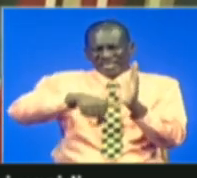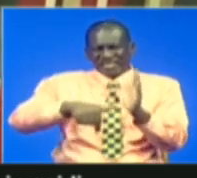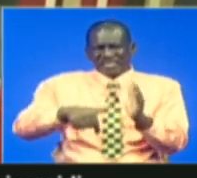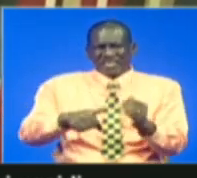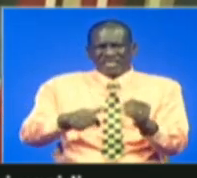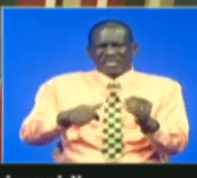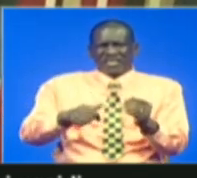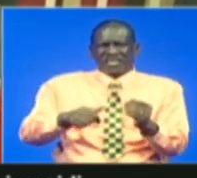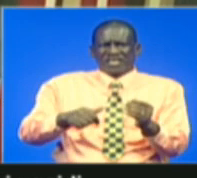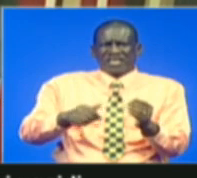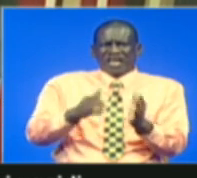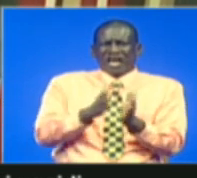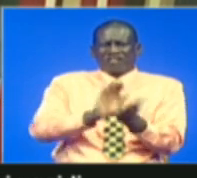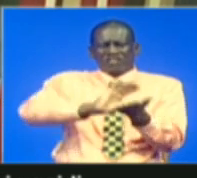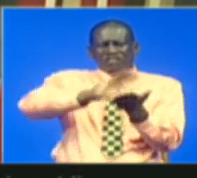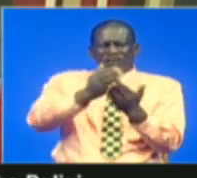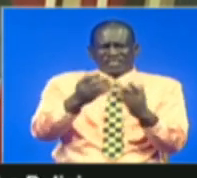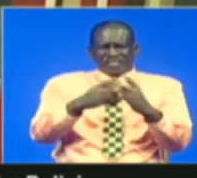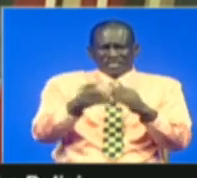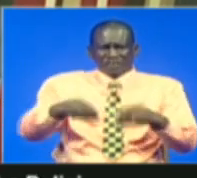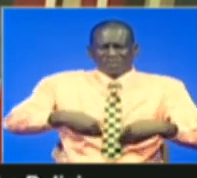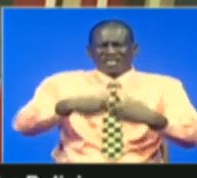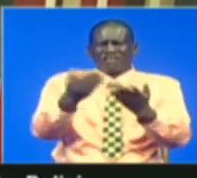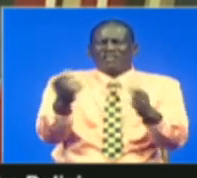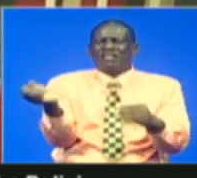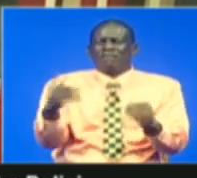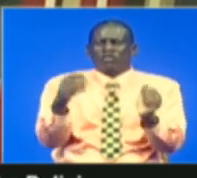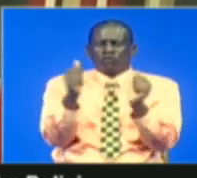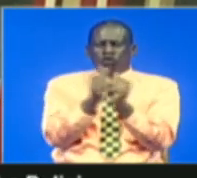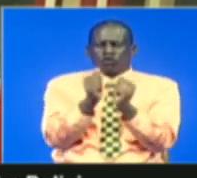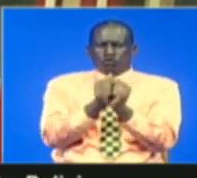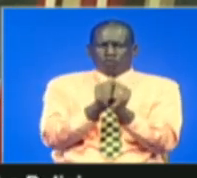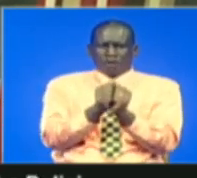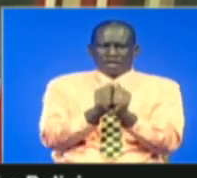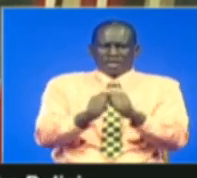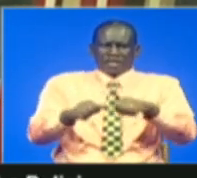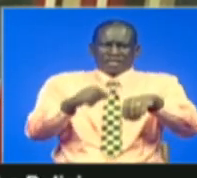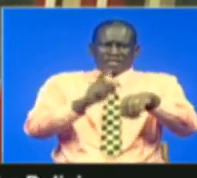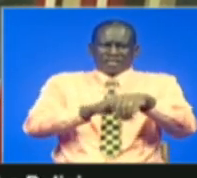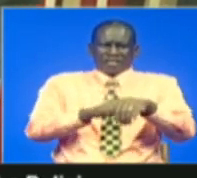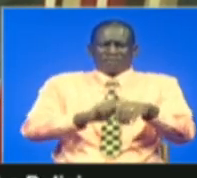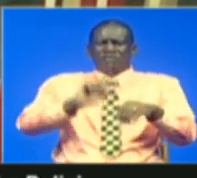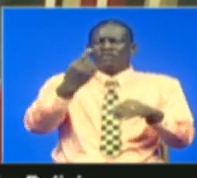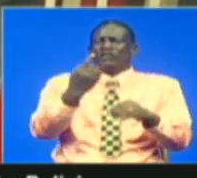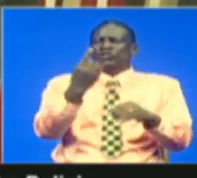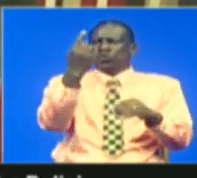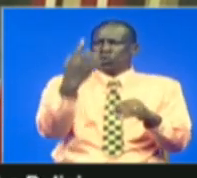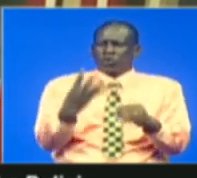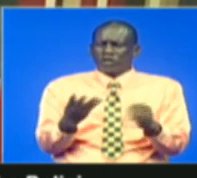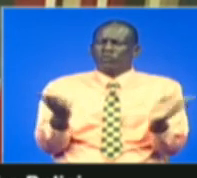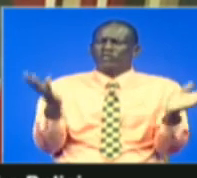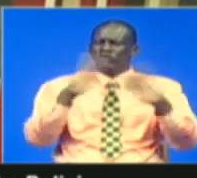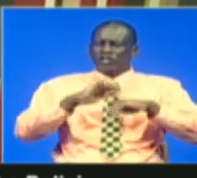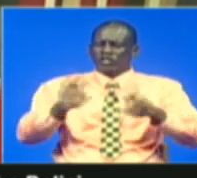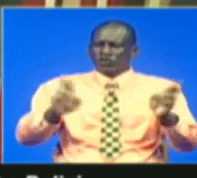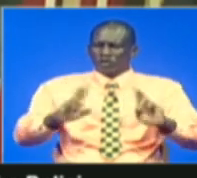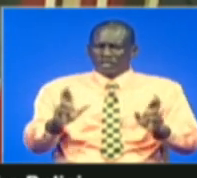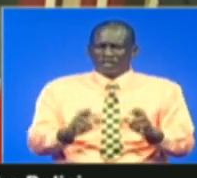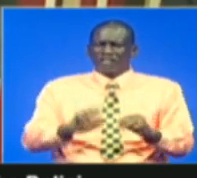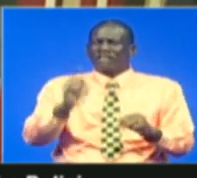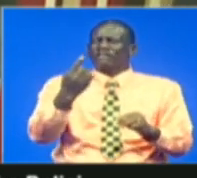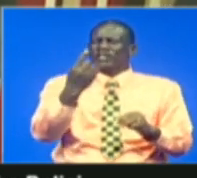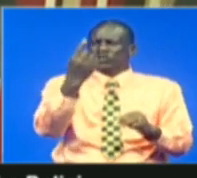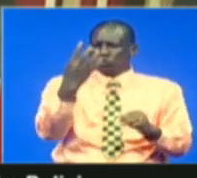funds started coming in October, when obviously the first quarter was over. The first